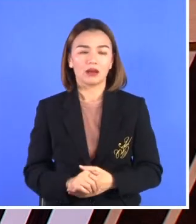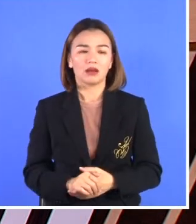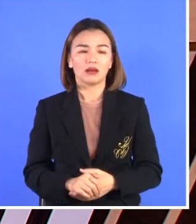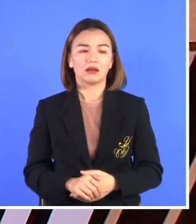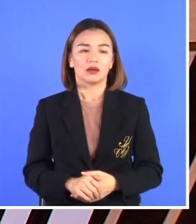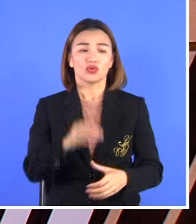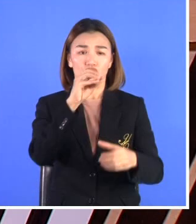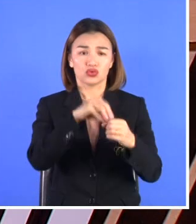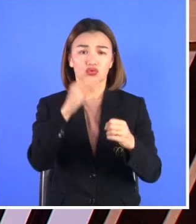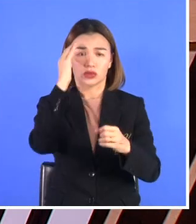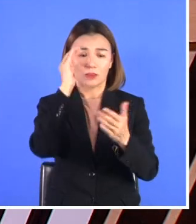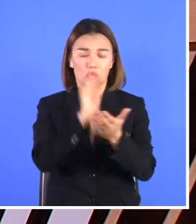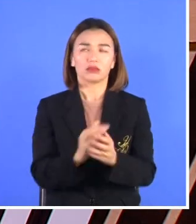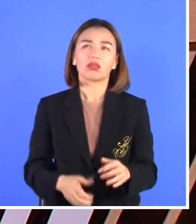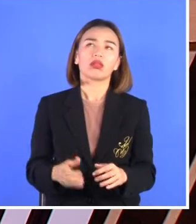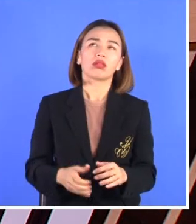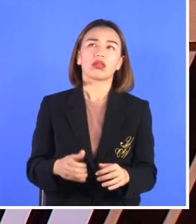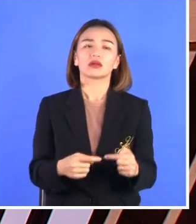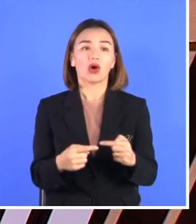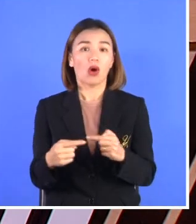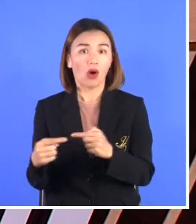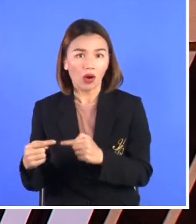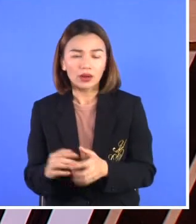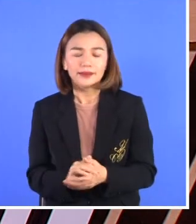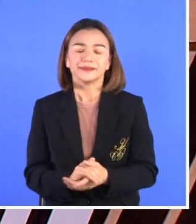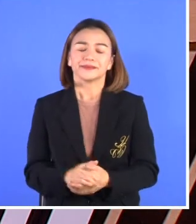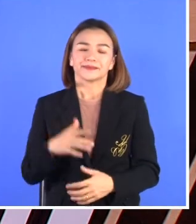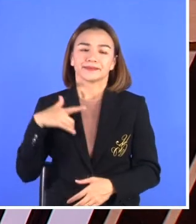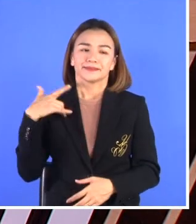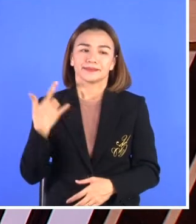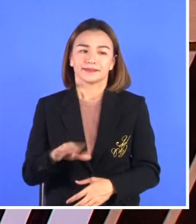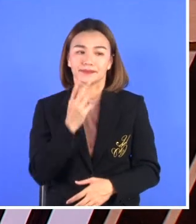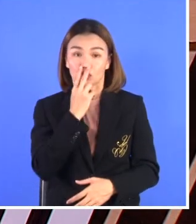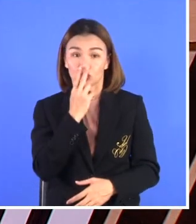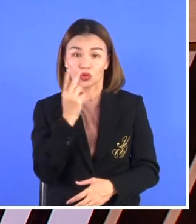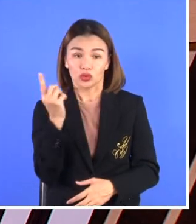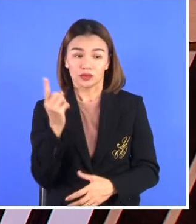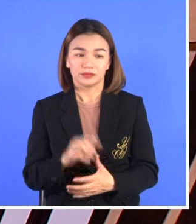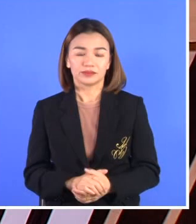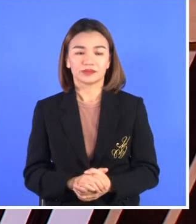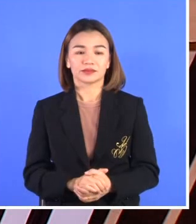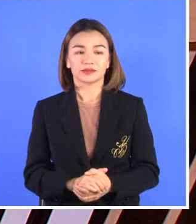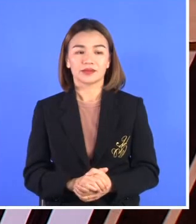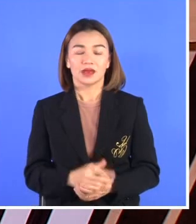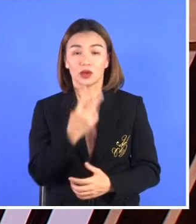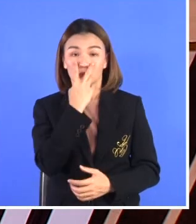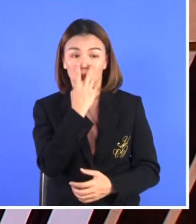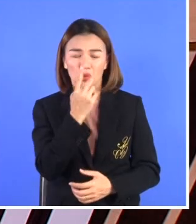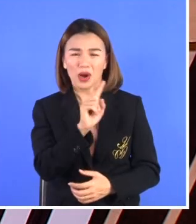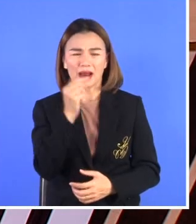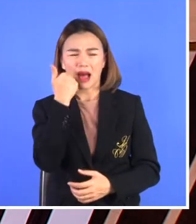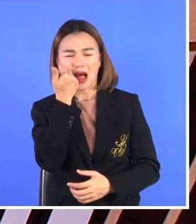พักให้กับตำรวจดูนี่นะครับมีภาพนี้ให้ดูบางภาพนะภาพไหนที่มันลามกอนาจารก็ไม่ต้